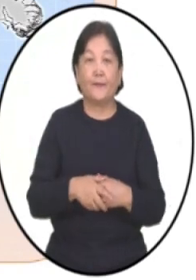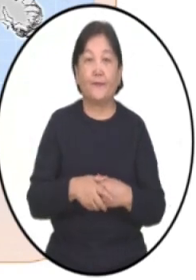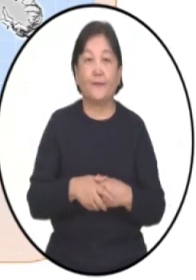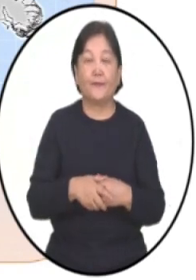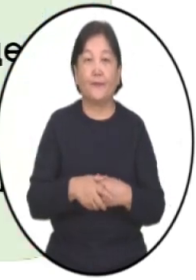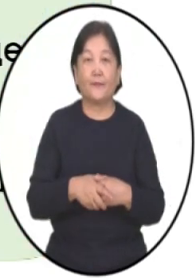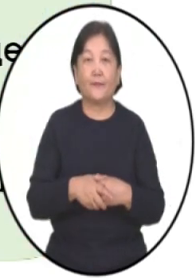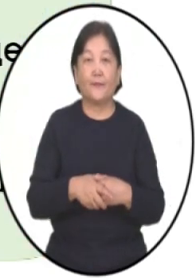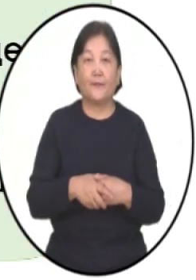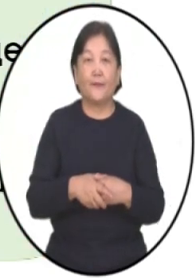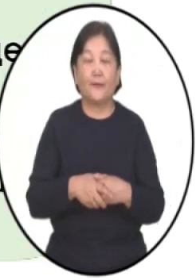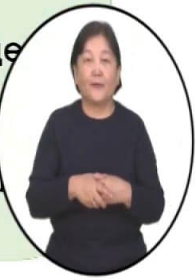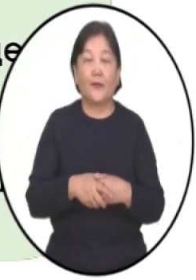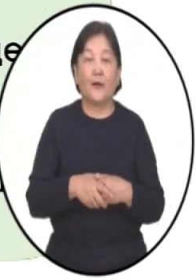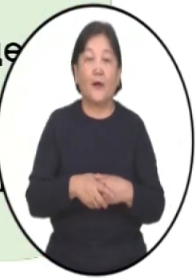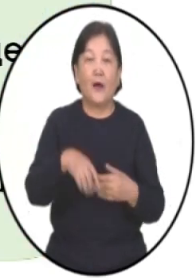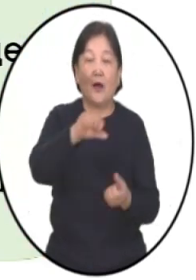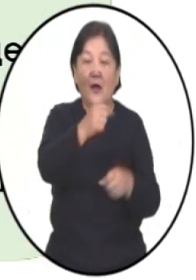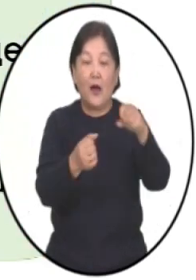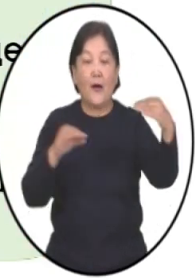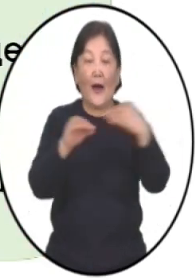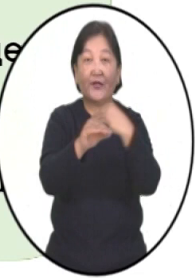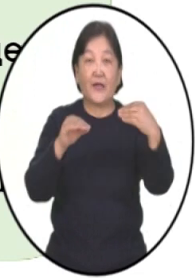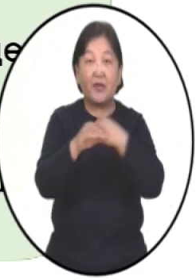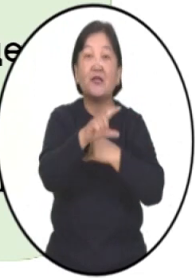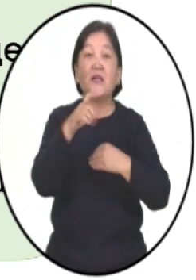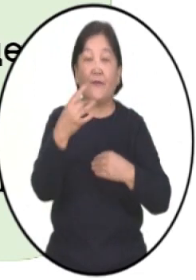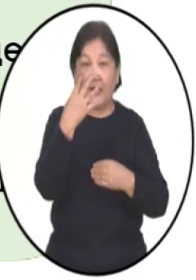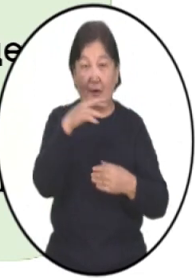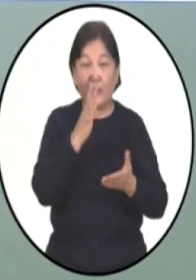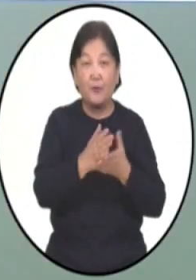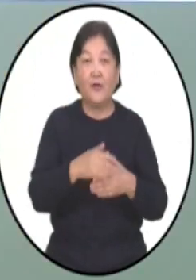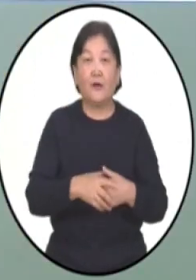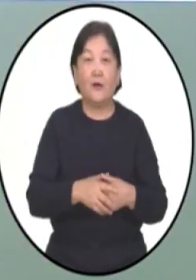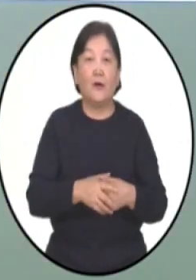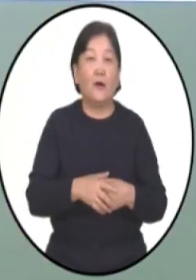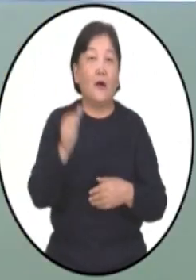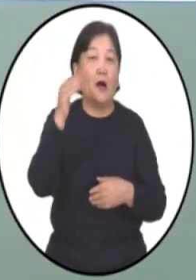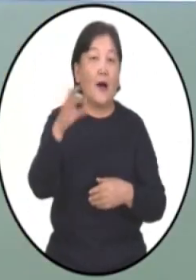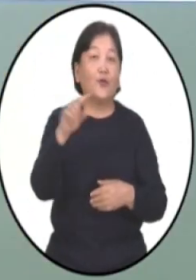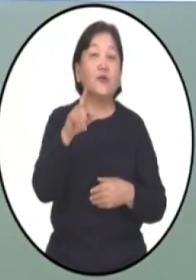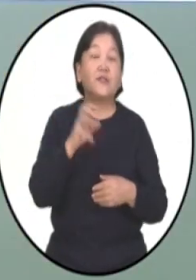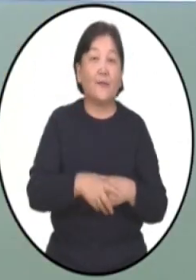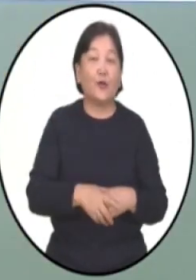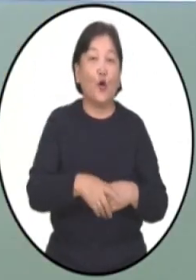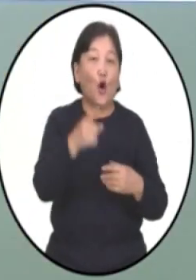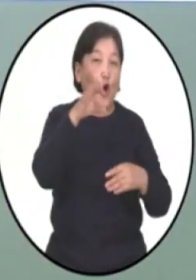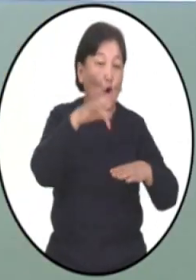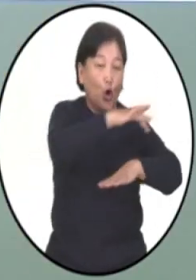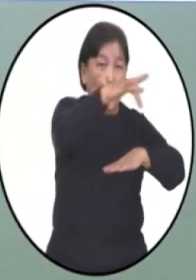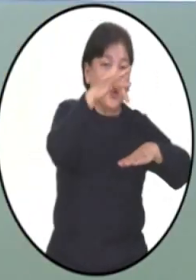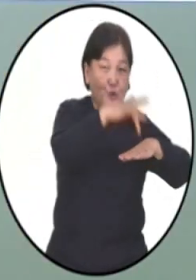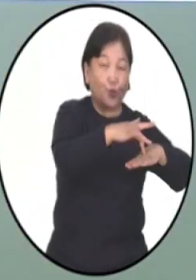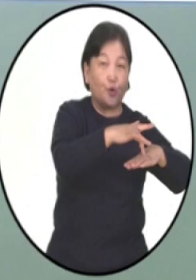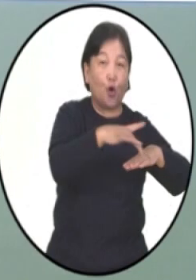За автозамын тэмдэг. За автозам нь хот суурин газар, үйлдвэр, орд газруудыг